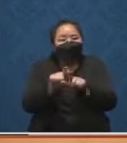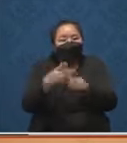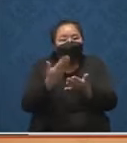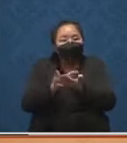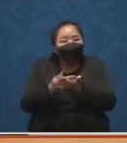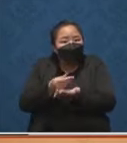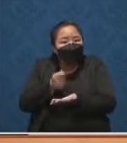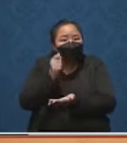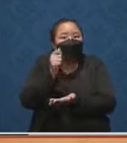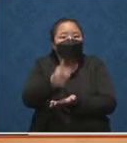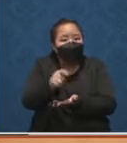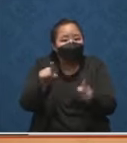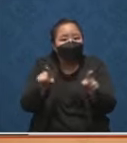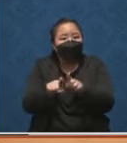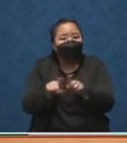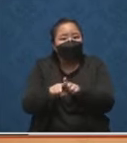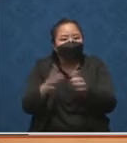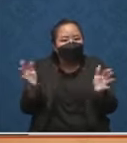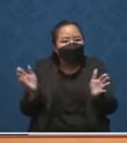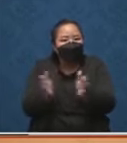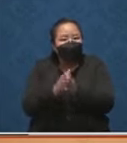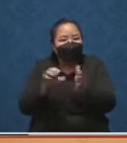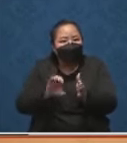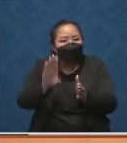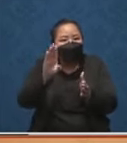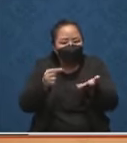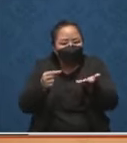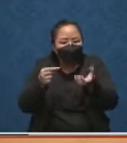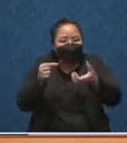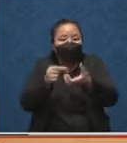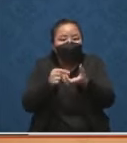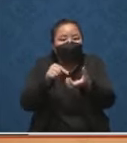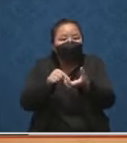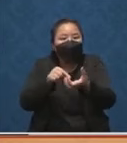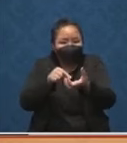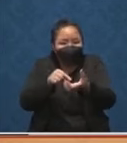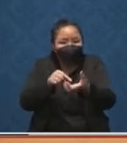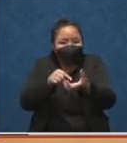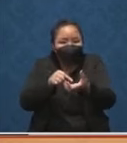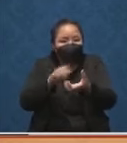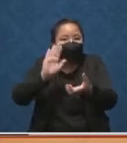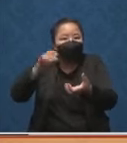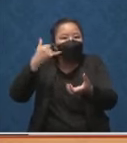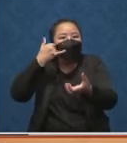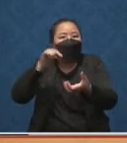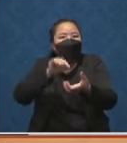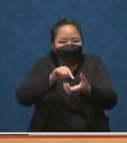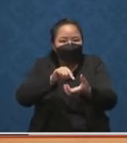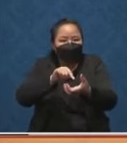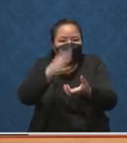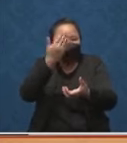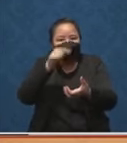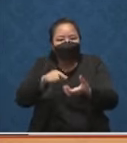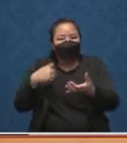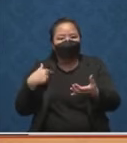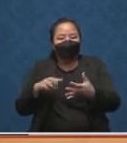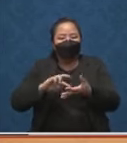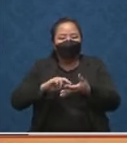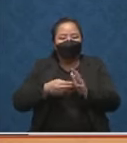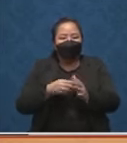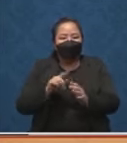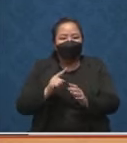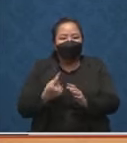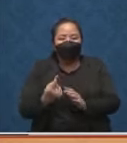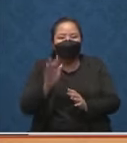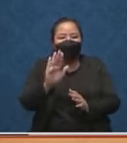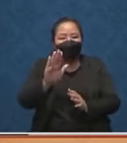ในการเจรจาควบรวมบริษัทผลิตชิปภายในประเทศเมื่อตอนที่เกิดวิกฤตแต่มันไม่ได้เป็นไปเพื่อให้เกิดการผูกขาดในประเทศ